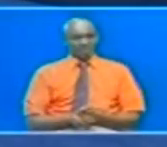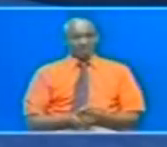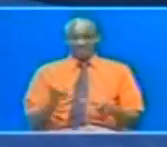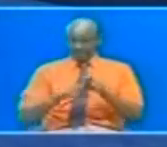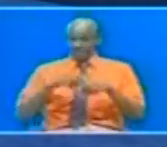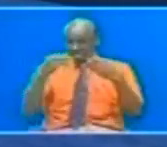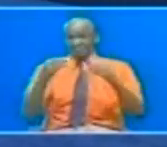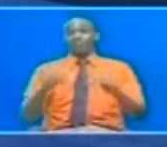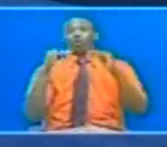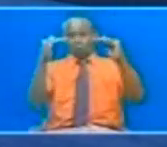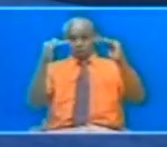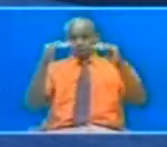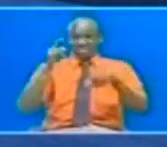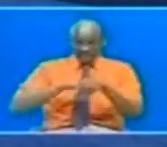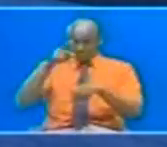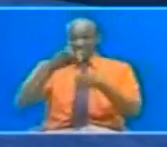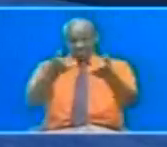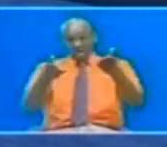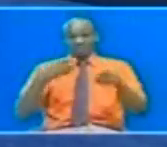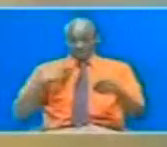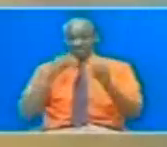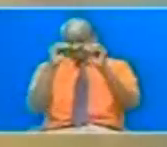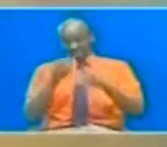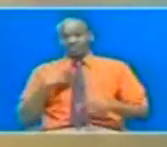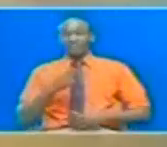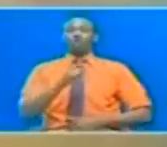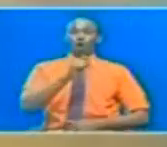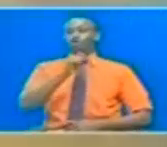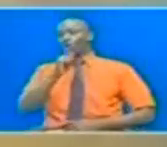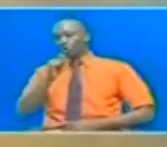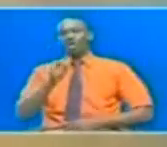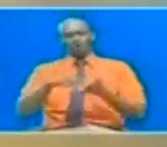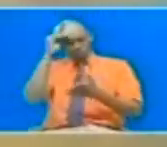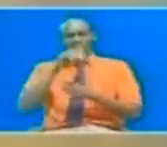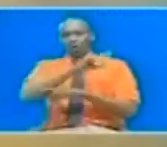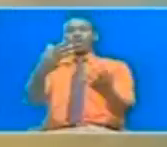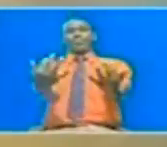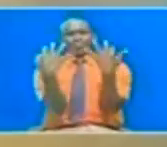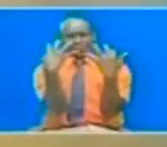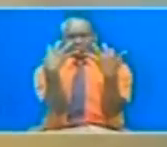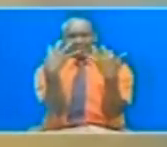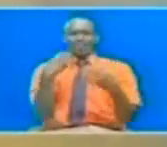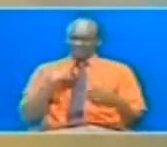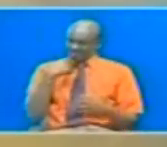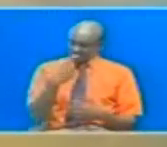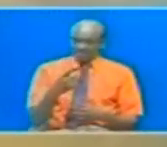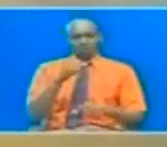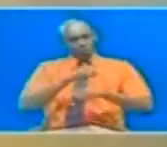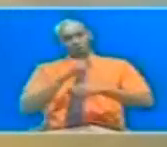kubwa na mm-hmm. simamishu hapo kwa parade. Uh-huh. Naongea. Uh-huh. Nasema venye shule imeendelea. Uh-huh.